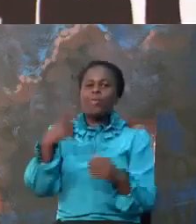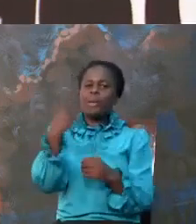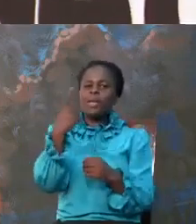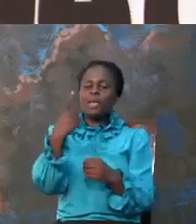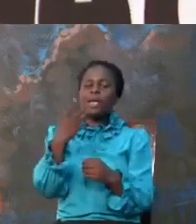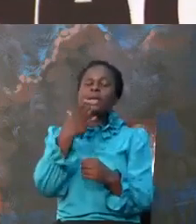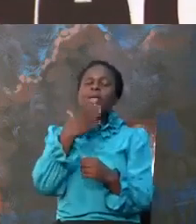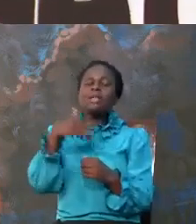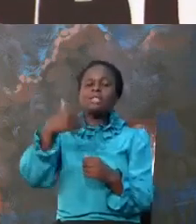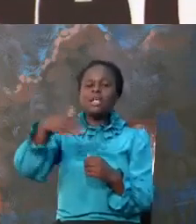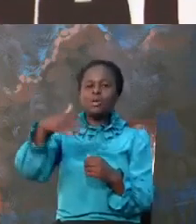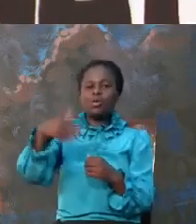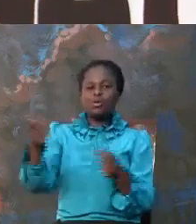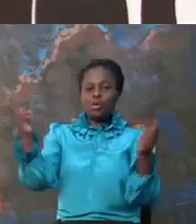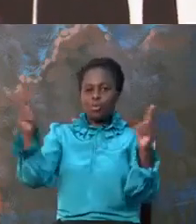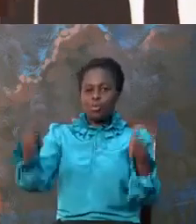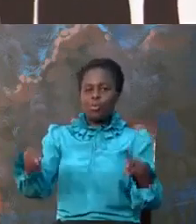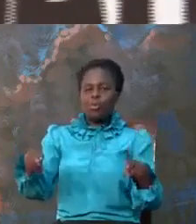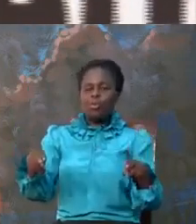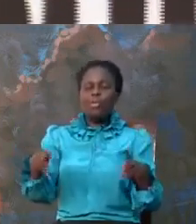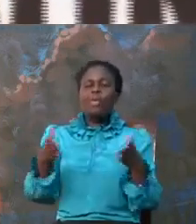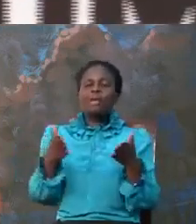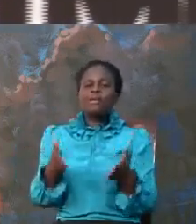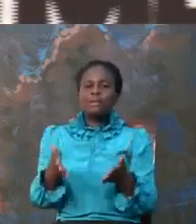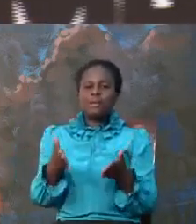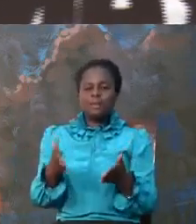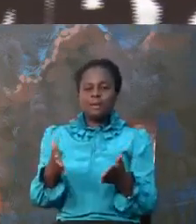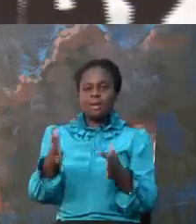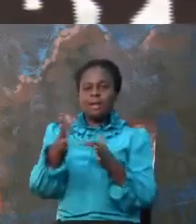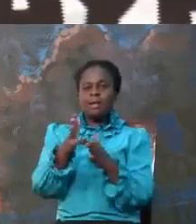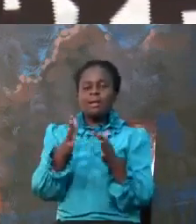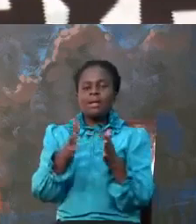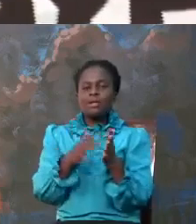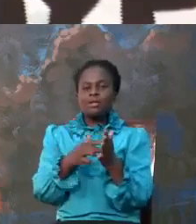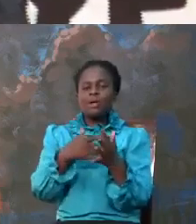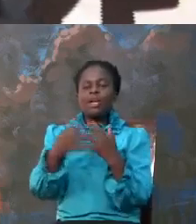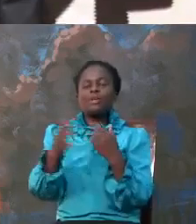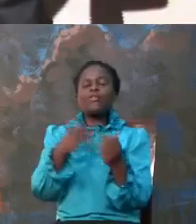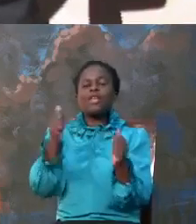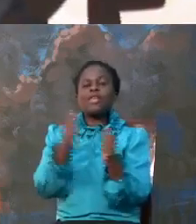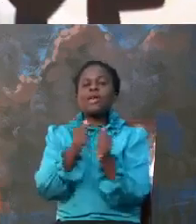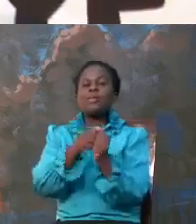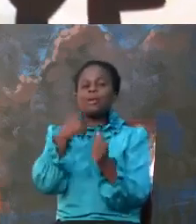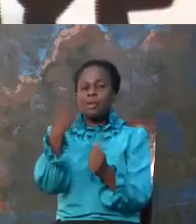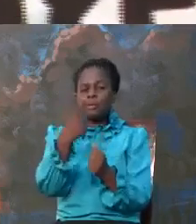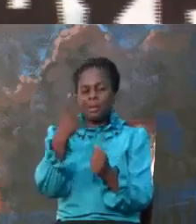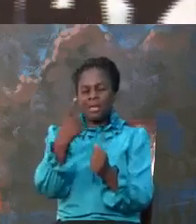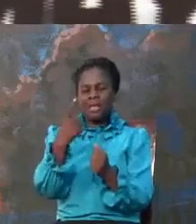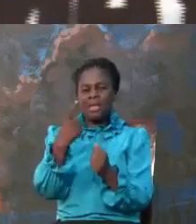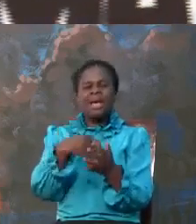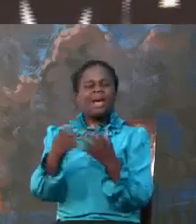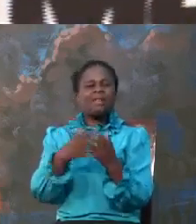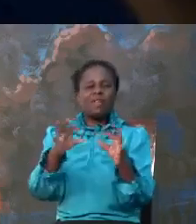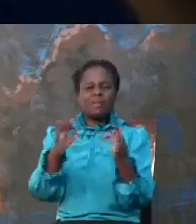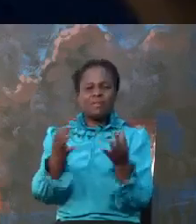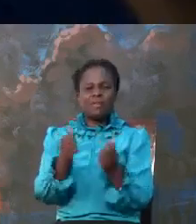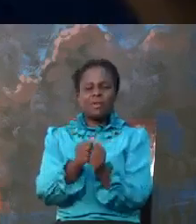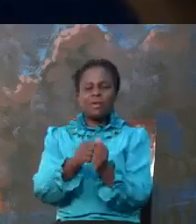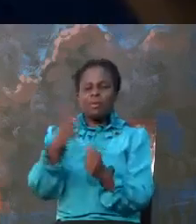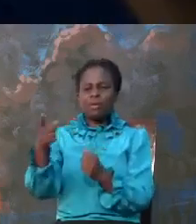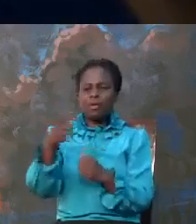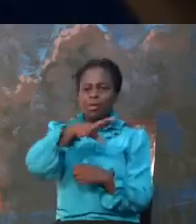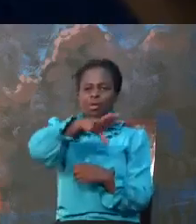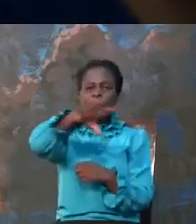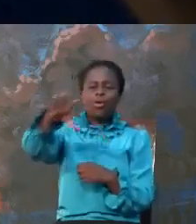kuondoa kumbukumbu. Sasa Yesu anafanya jambo la pekee. Anafanyaje jambo hilo?